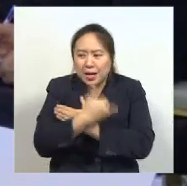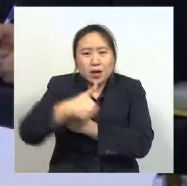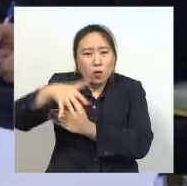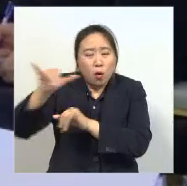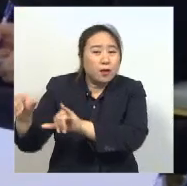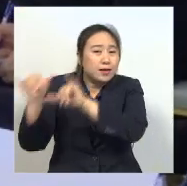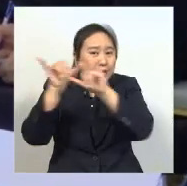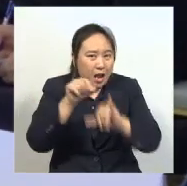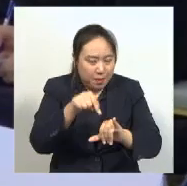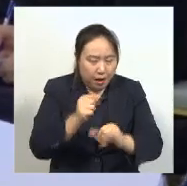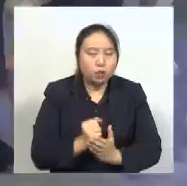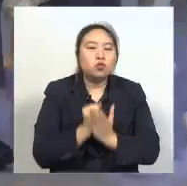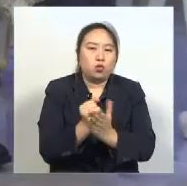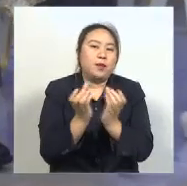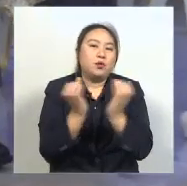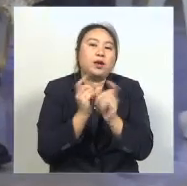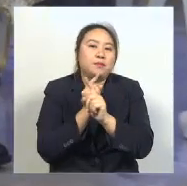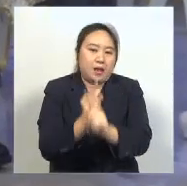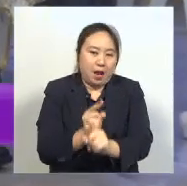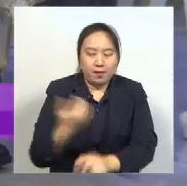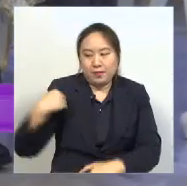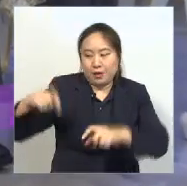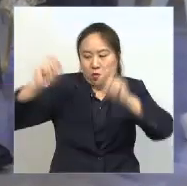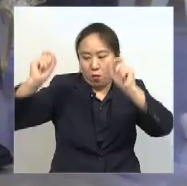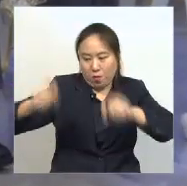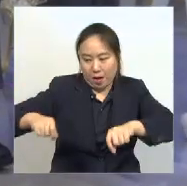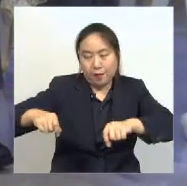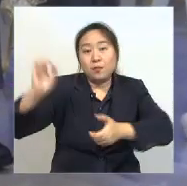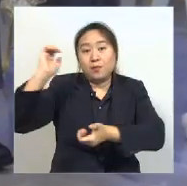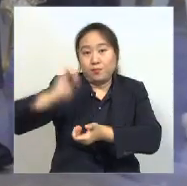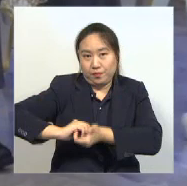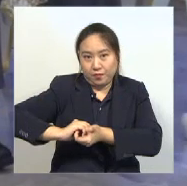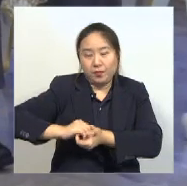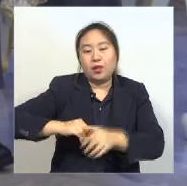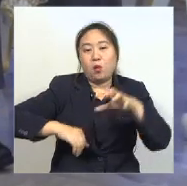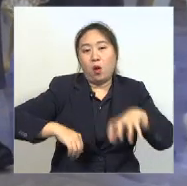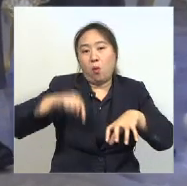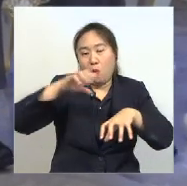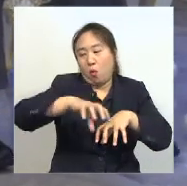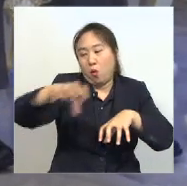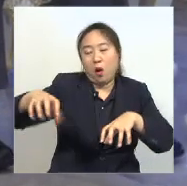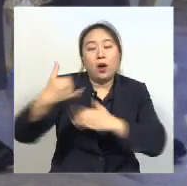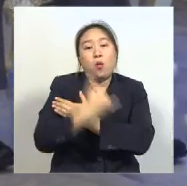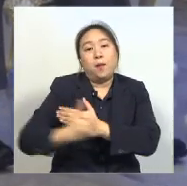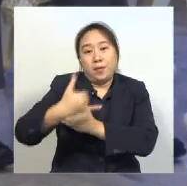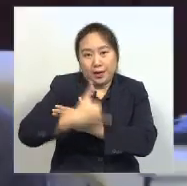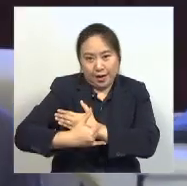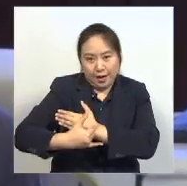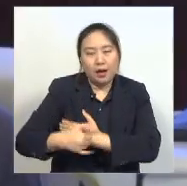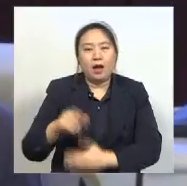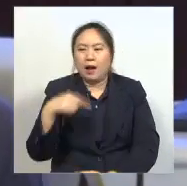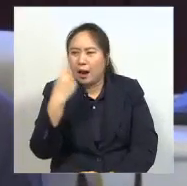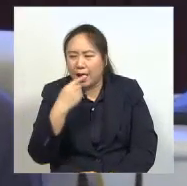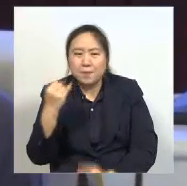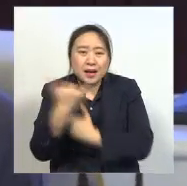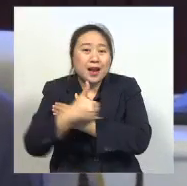ฐานซึ่งจะรวมถึงมีการลงนามในบันทึกความเข้าใจระหว่างองค์การระหว่างประเทศเพื่อการโยกย้ายถิ่น